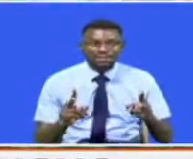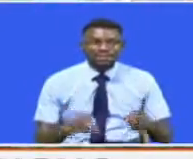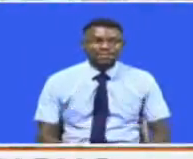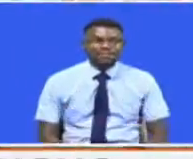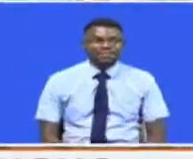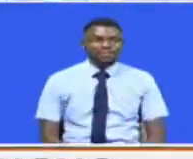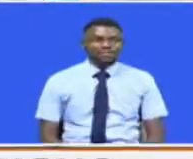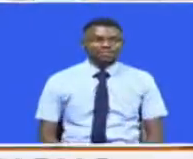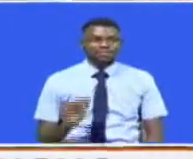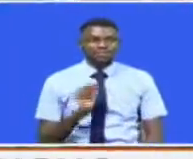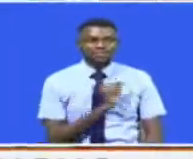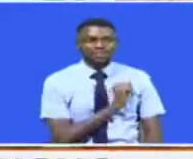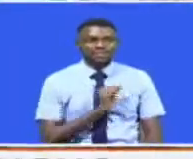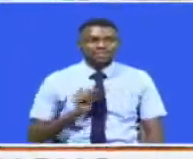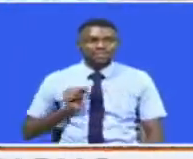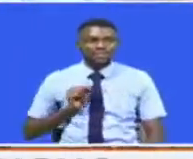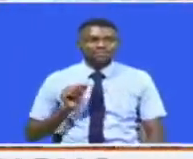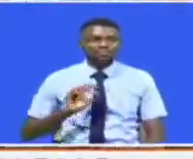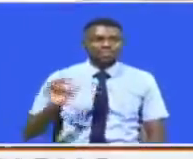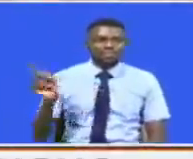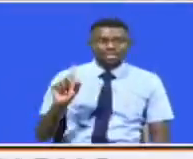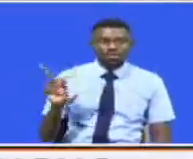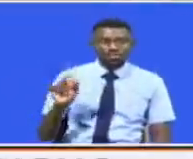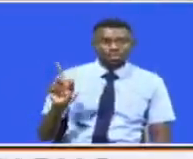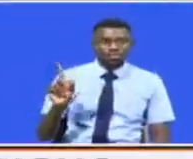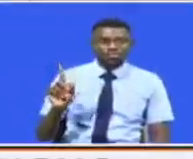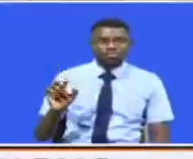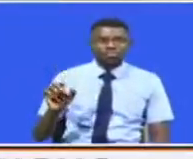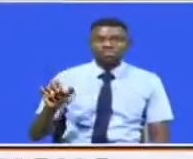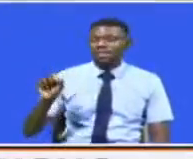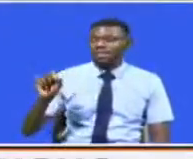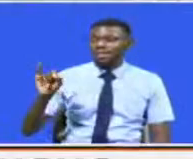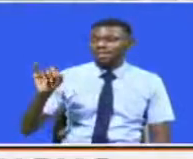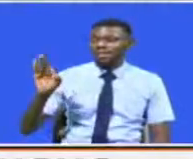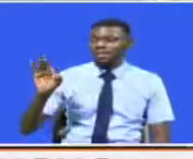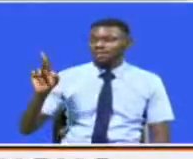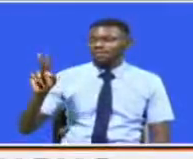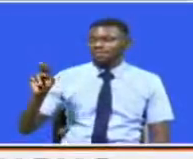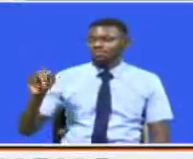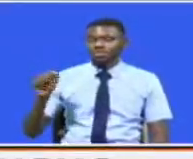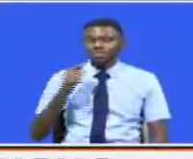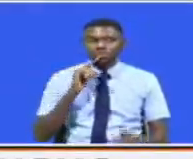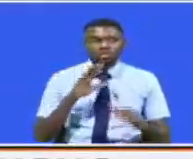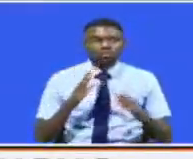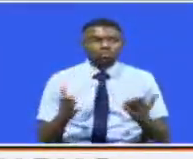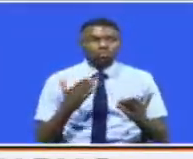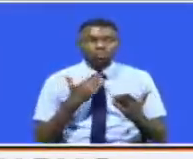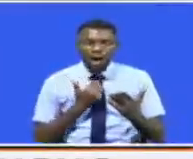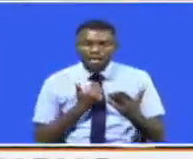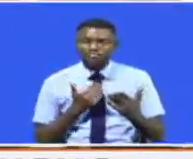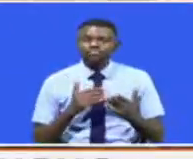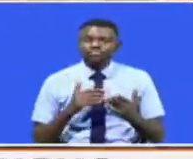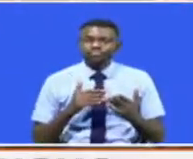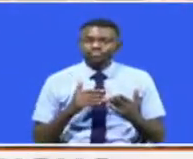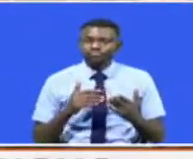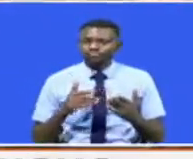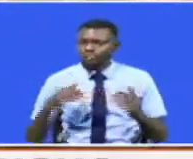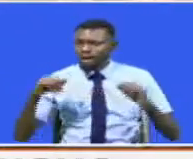22. Seneta wa kaunti ya Nairobi Edwin Sifuna amewahakikishia kuwa atahakikisha mkataba huo wa Israeli na